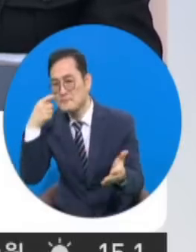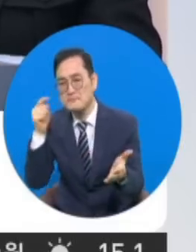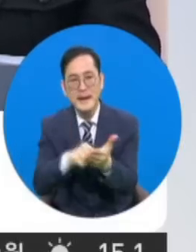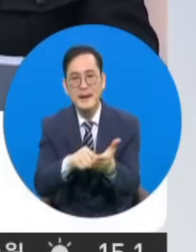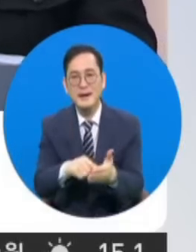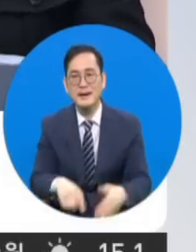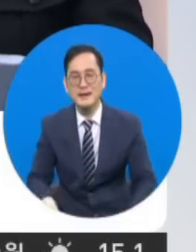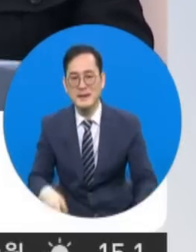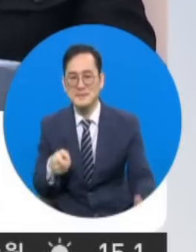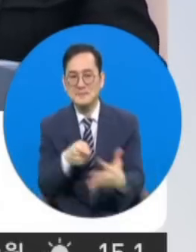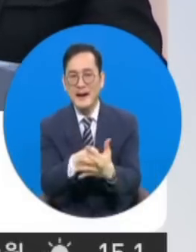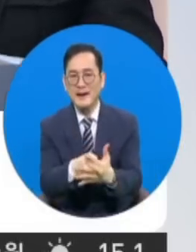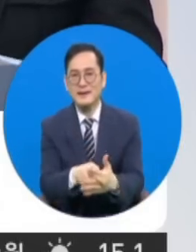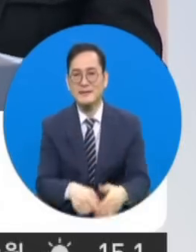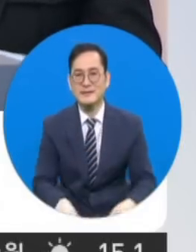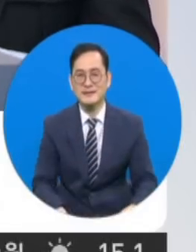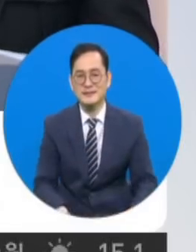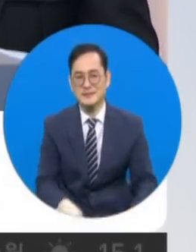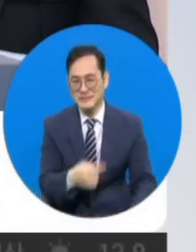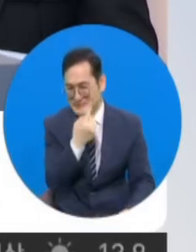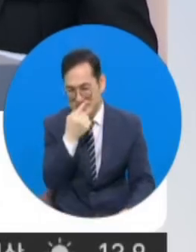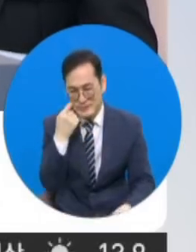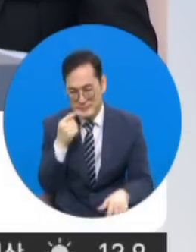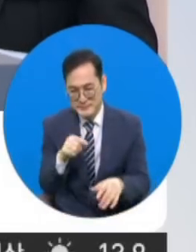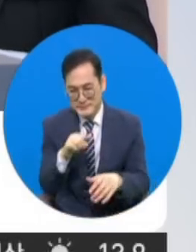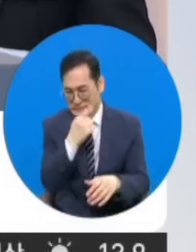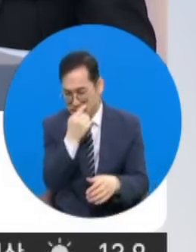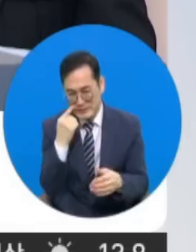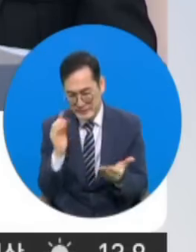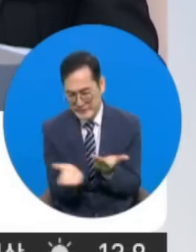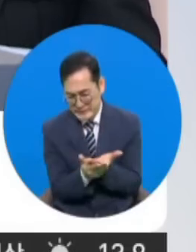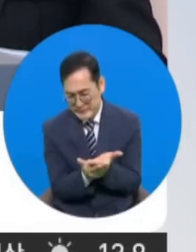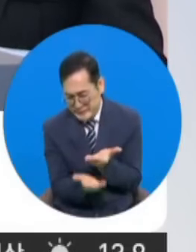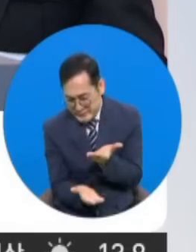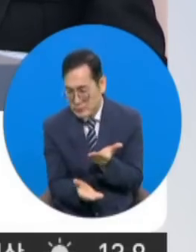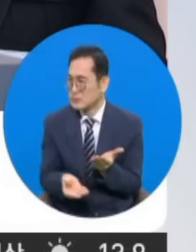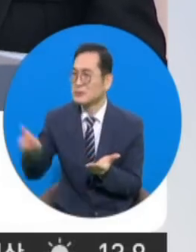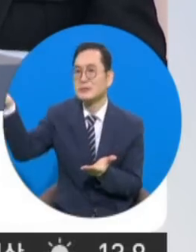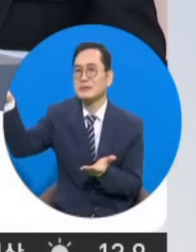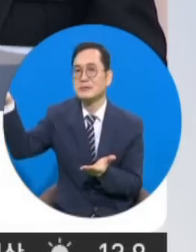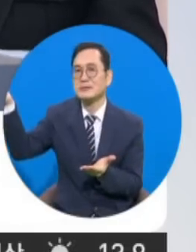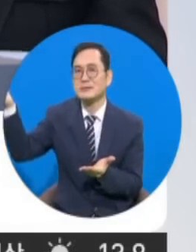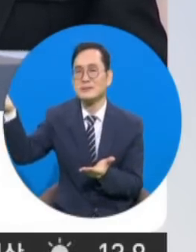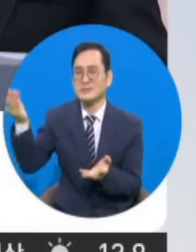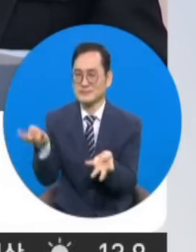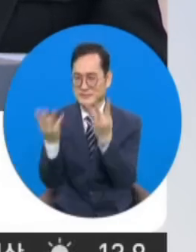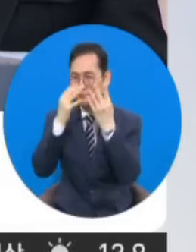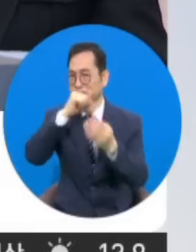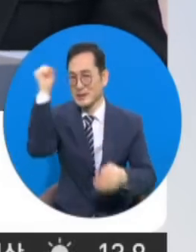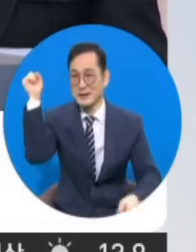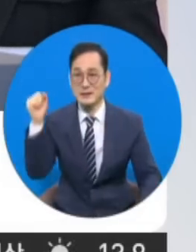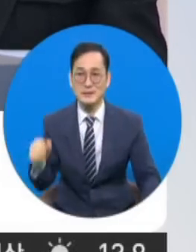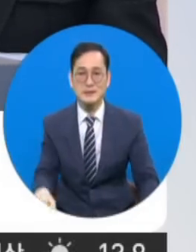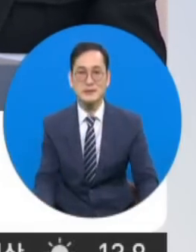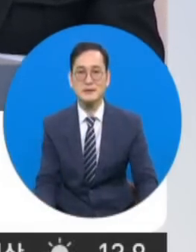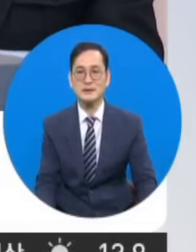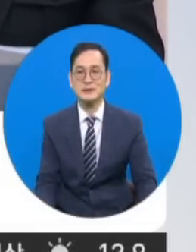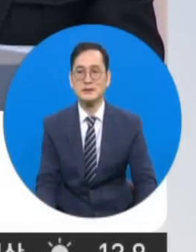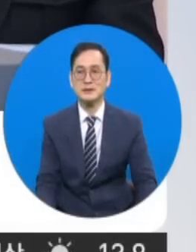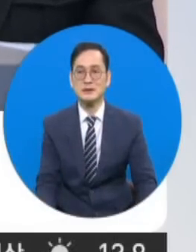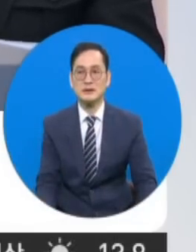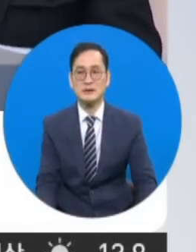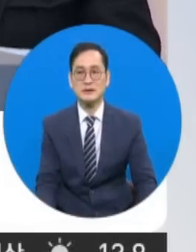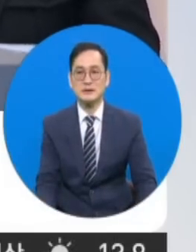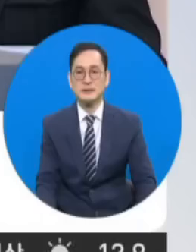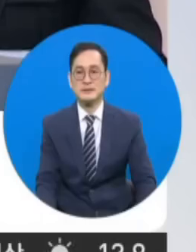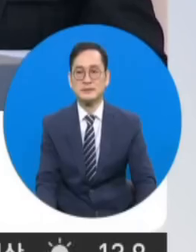180층 정도 된다고 하니까 검찰이 엄청나게 보강 수술했다고 보고요 법원에서는 사실은 영장을 당연히